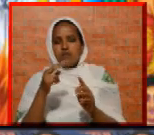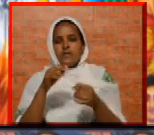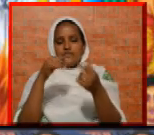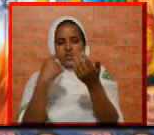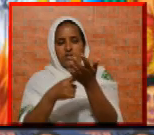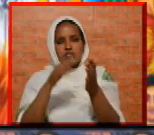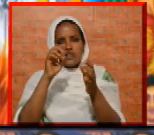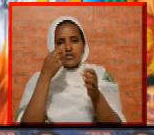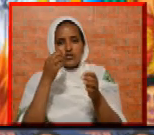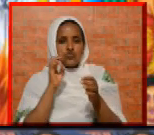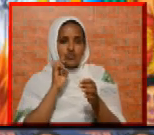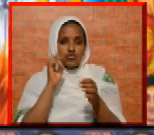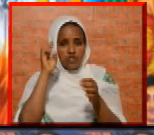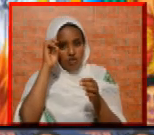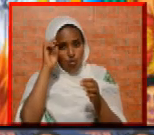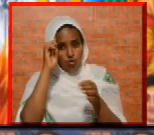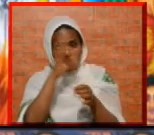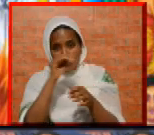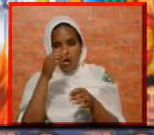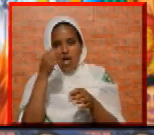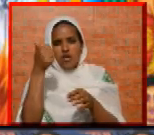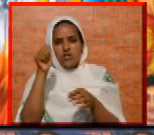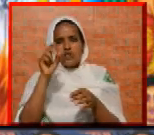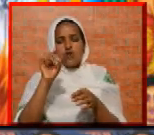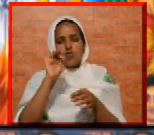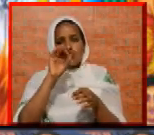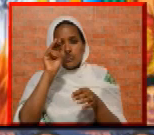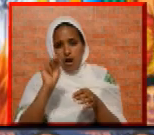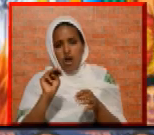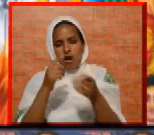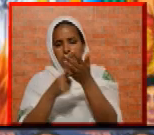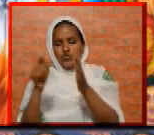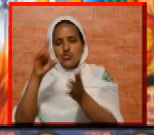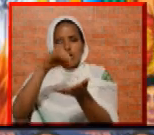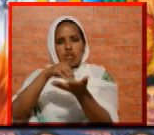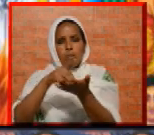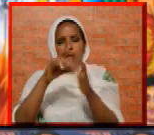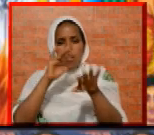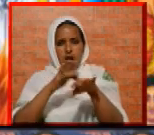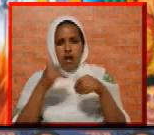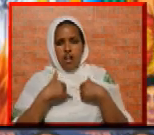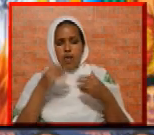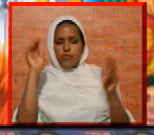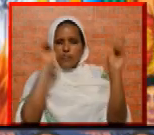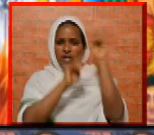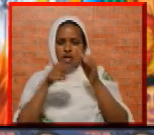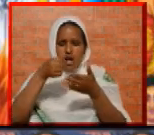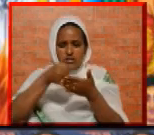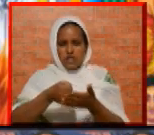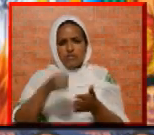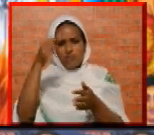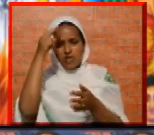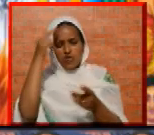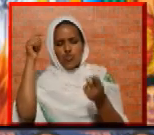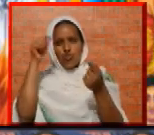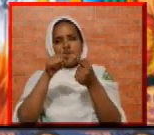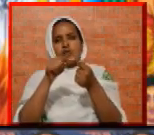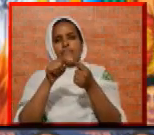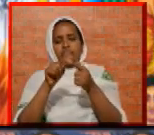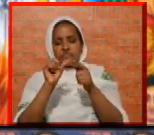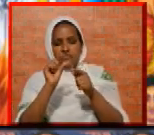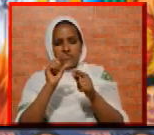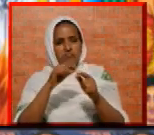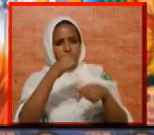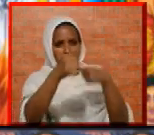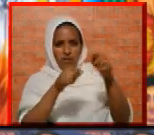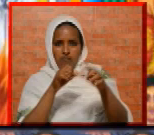እና ቅዱስ ቂርቆስና ቅዱስ ኢየሉጣ በሮም ከተማ ይኖሩ የነበሩ ኋላ ግን በመከራ ጽናት አማካኝነት ወደ